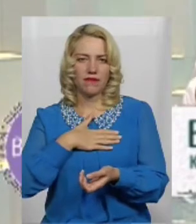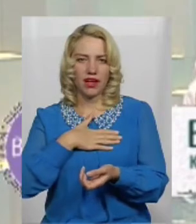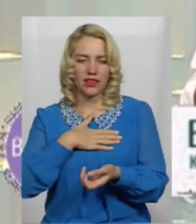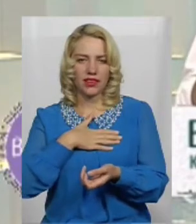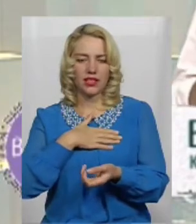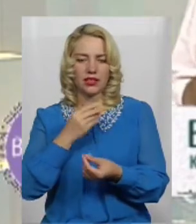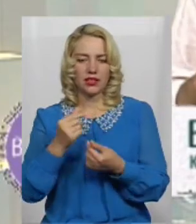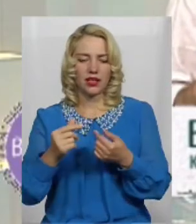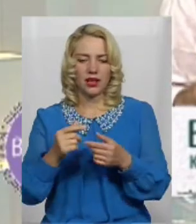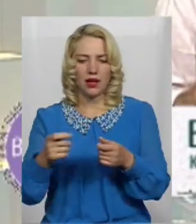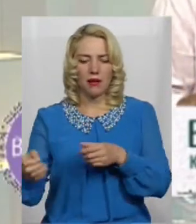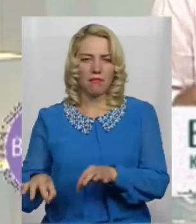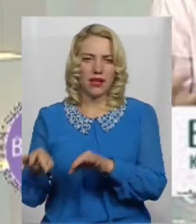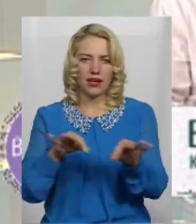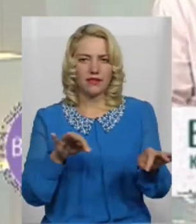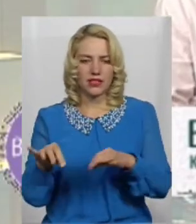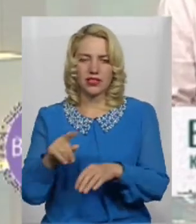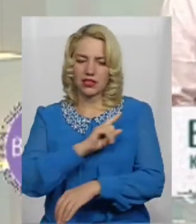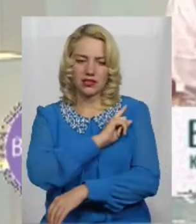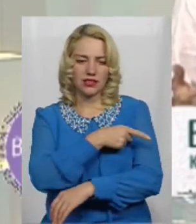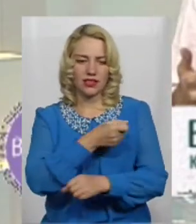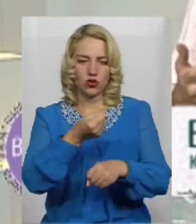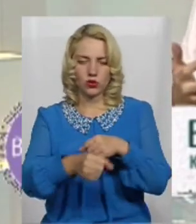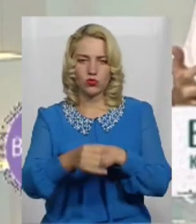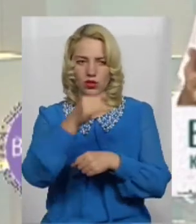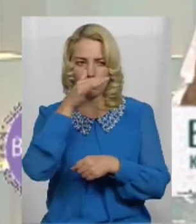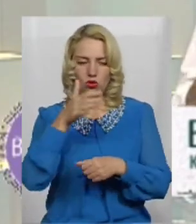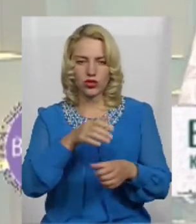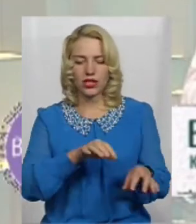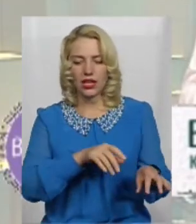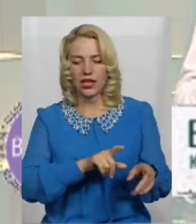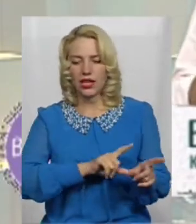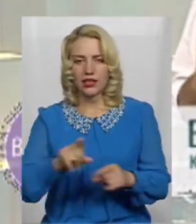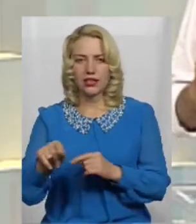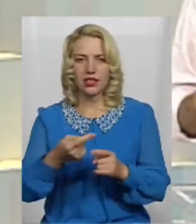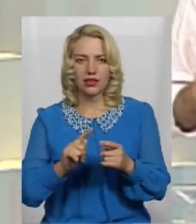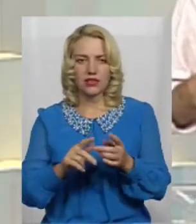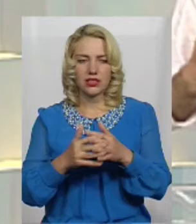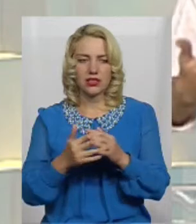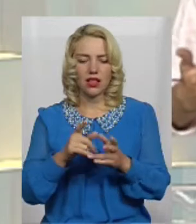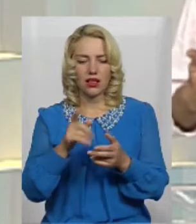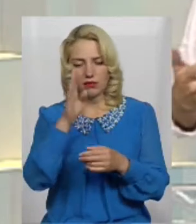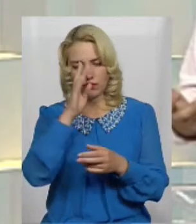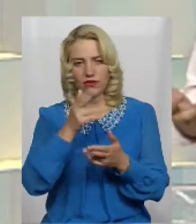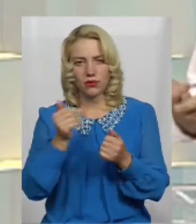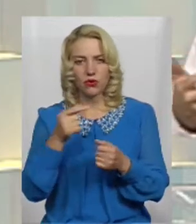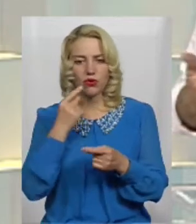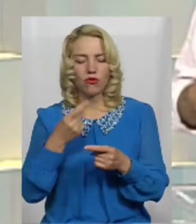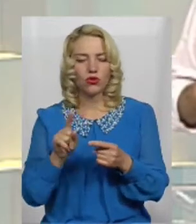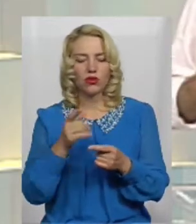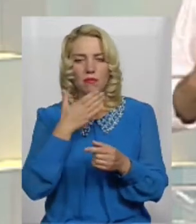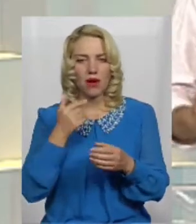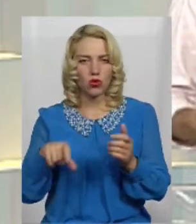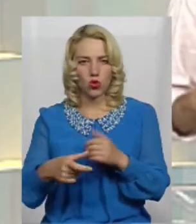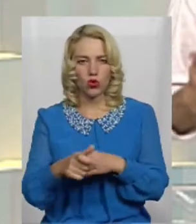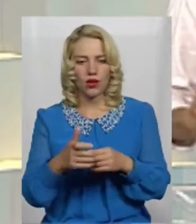Силою, ясна річ, приватного перевізника не змусити їздити на ці 7 сіл, і він виправдовує це тим, що немає дороги або